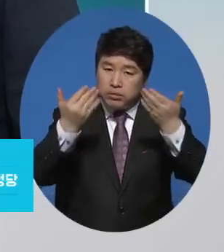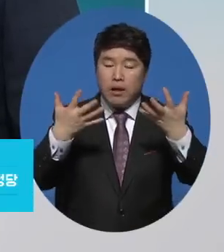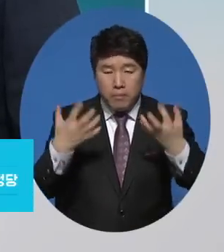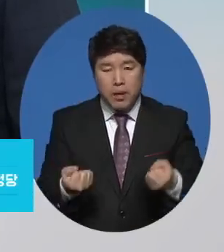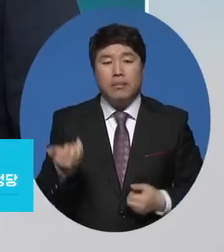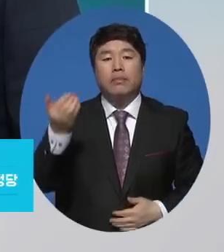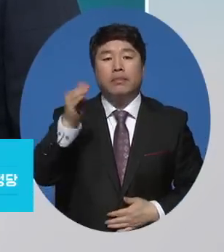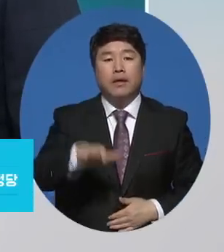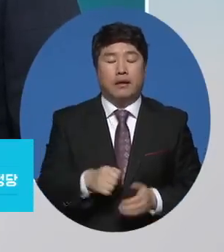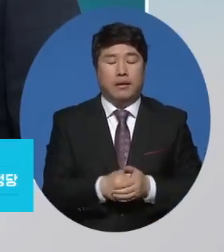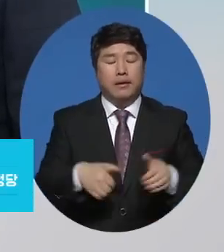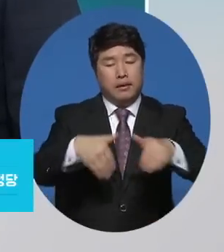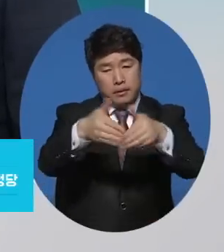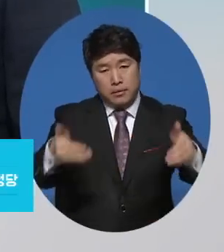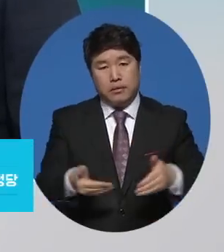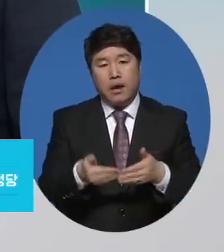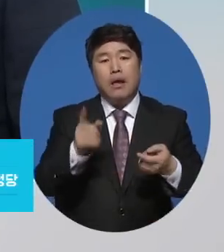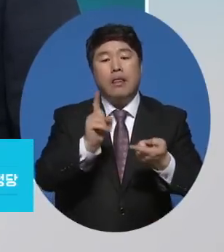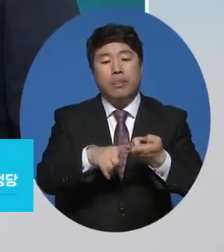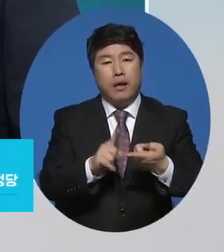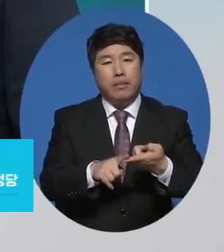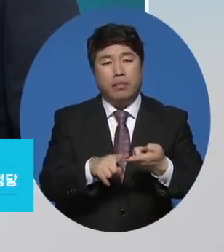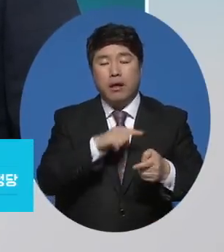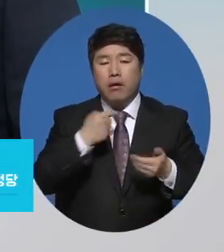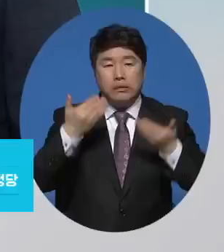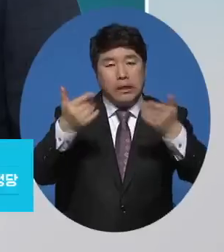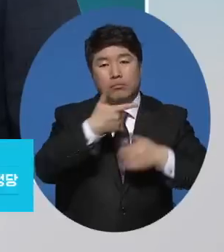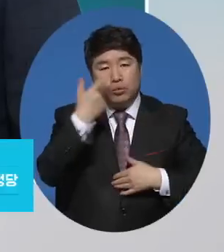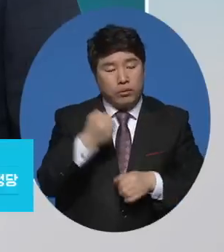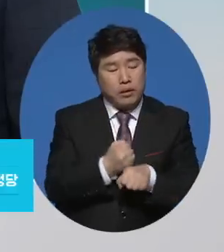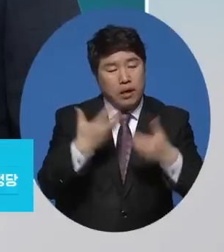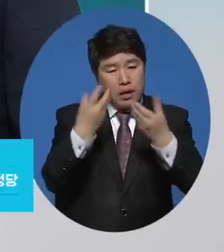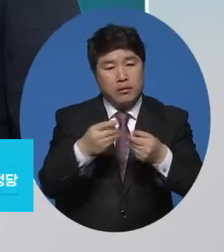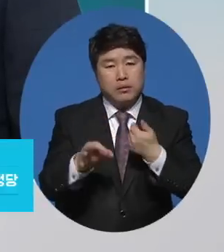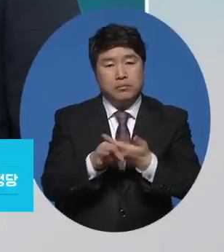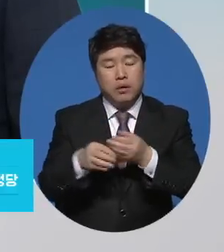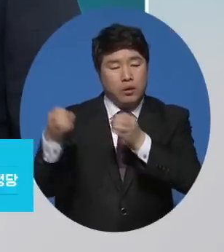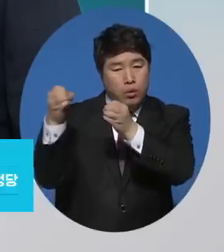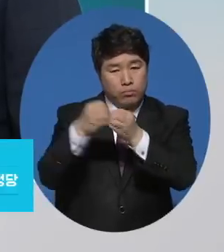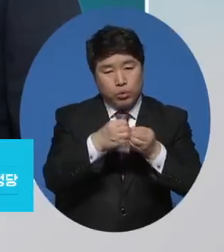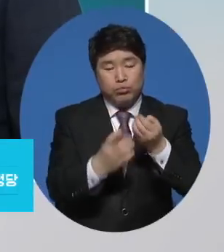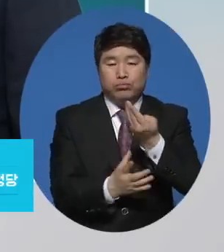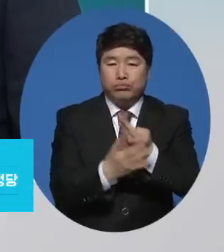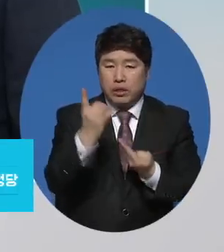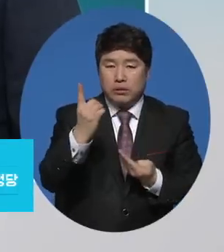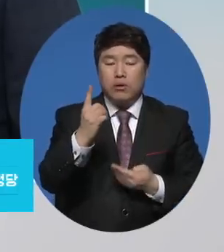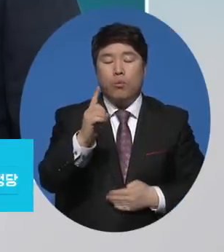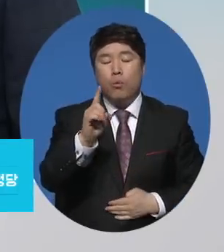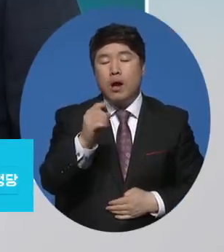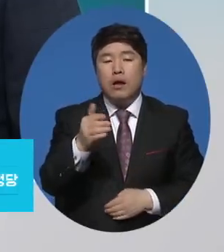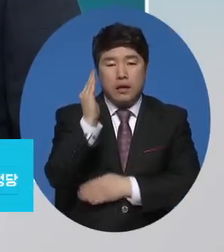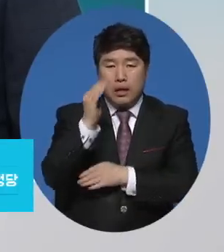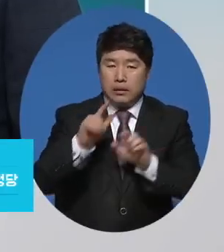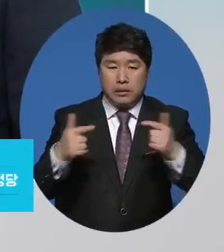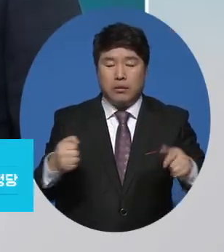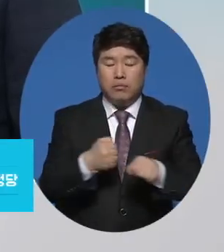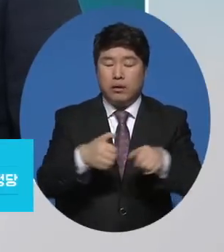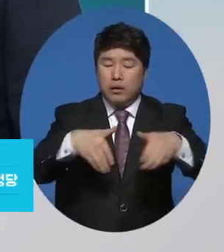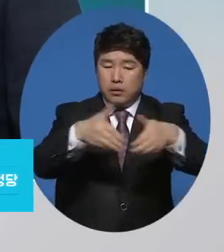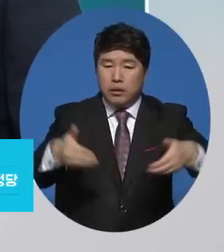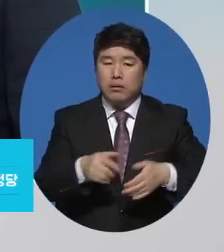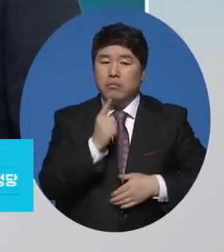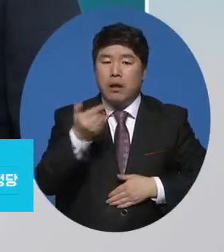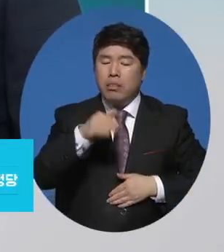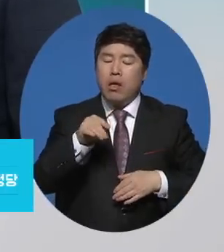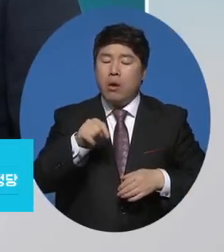하셨는데 당에 대한 헌신은 부족하다 예를 들면 보수 단위라 얘기하지 않기로 당해서 얘기를 했는데 그걸